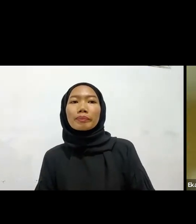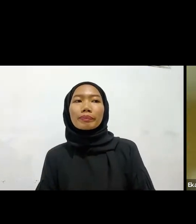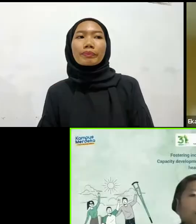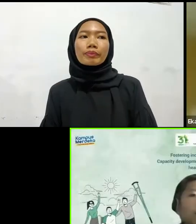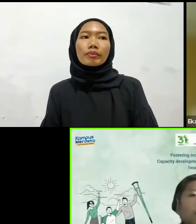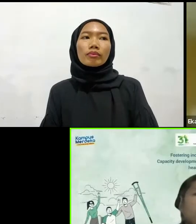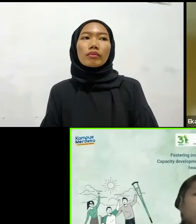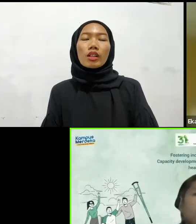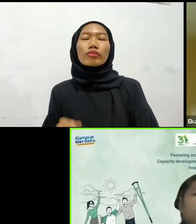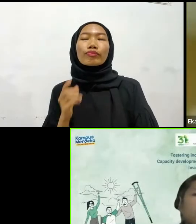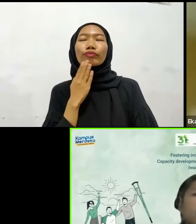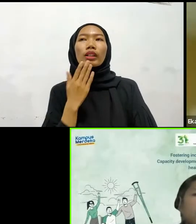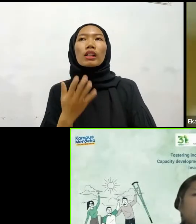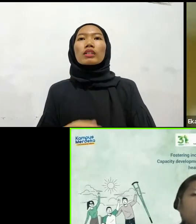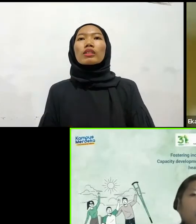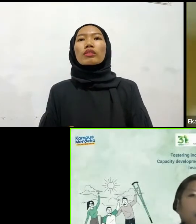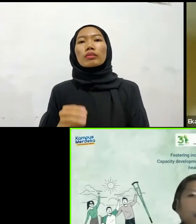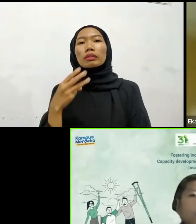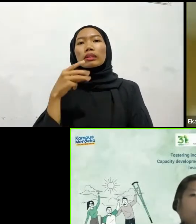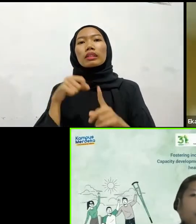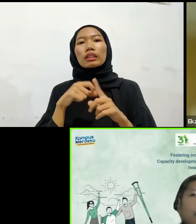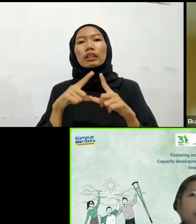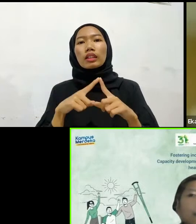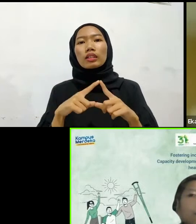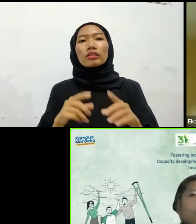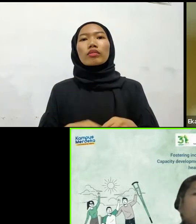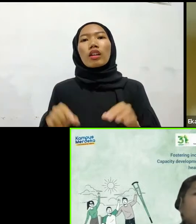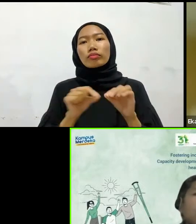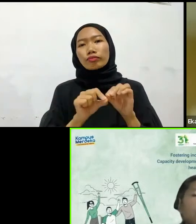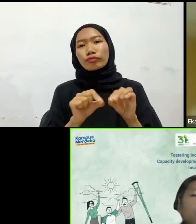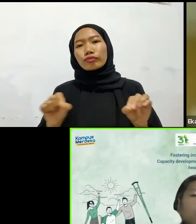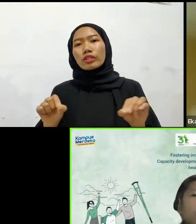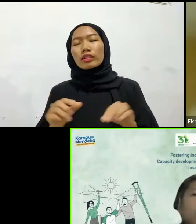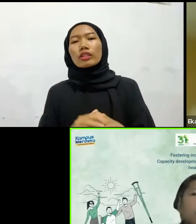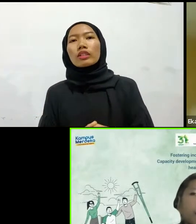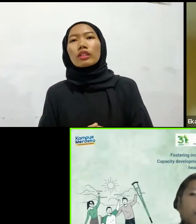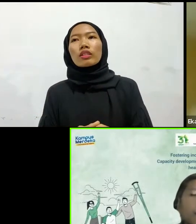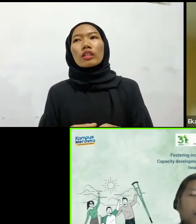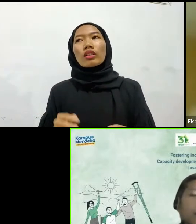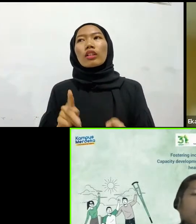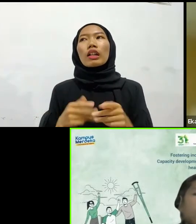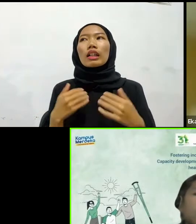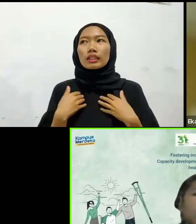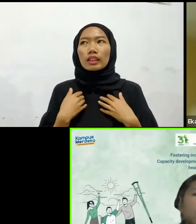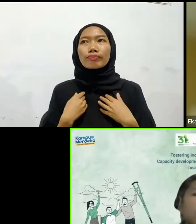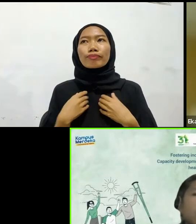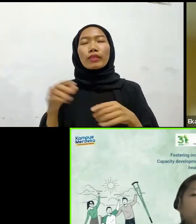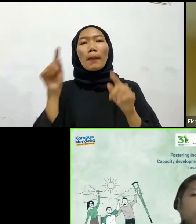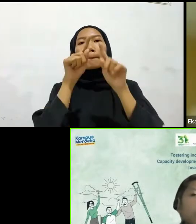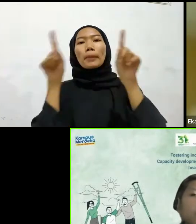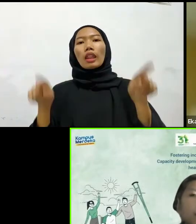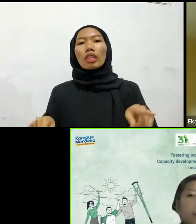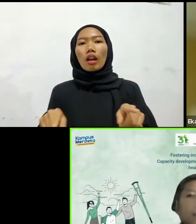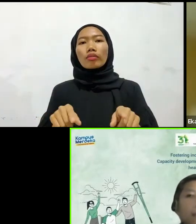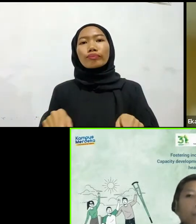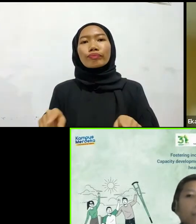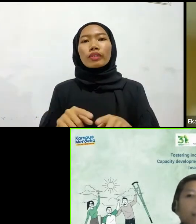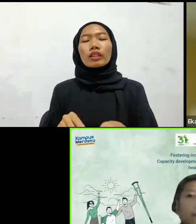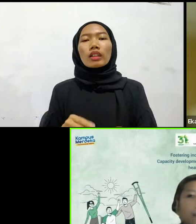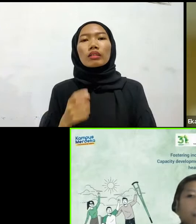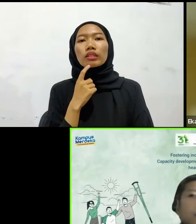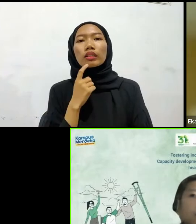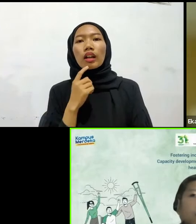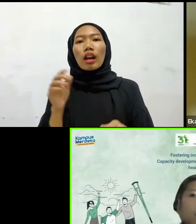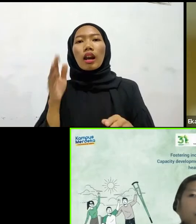kita garis bawahi, kita sudah ada tuh peta jalan untuk layanan inklusif kesehatan yang inklusif disabilitas ya, dari